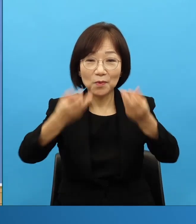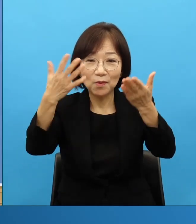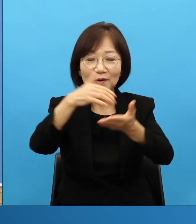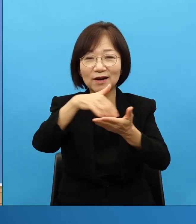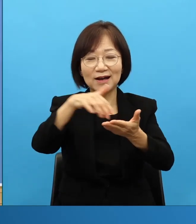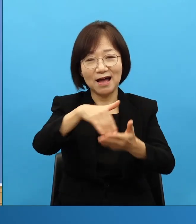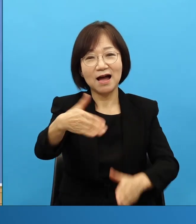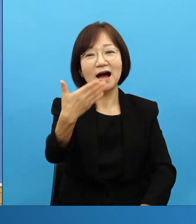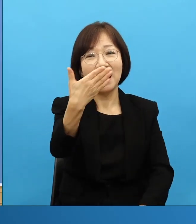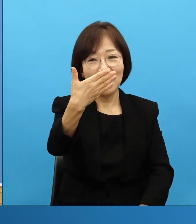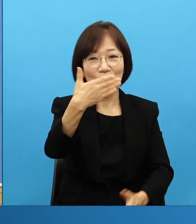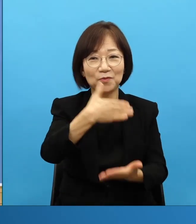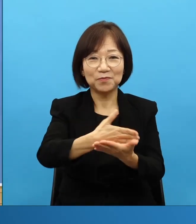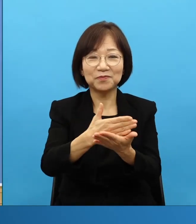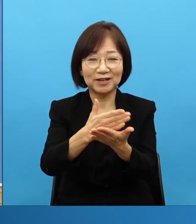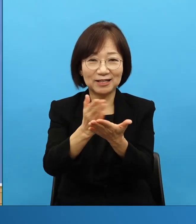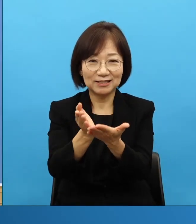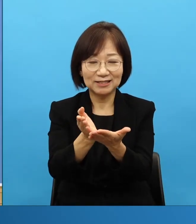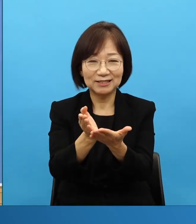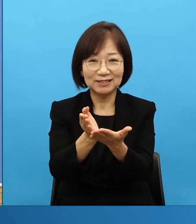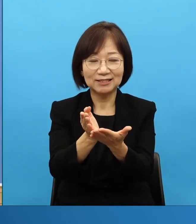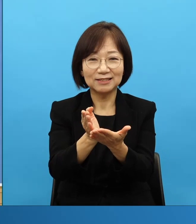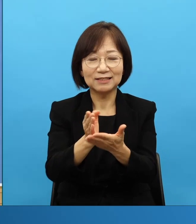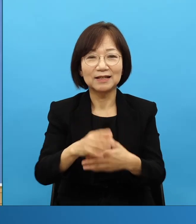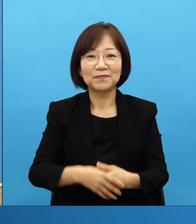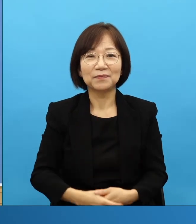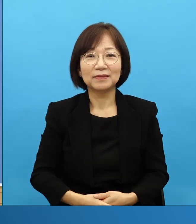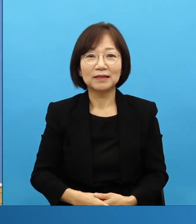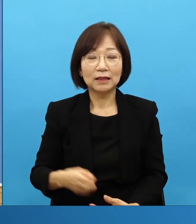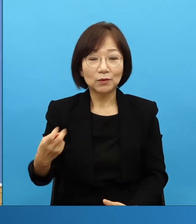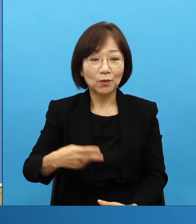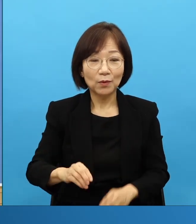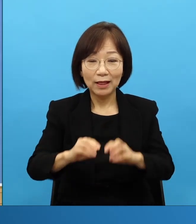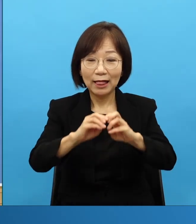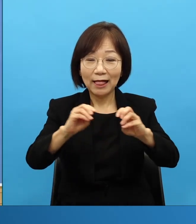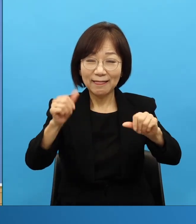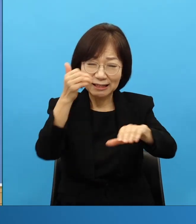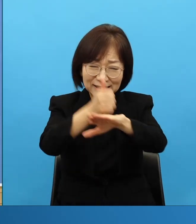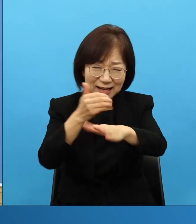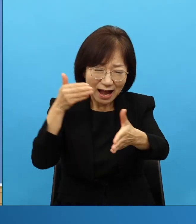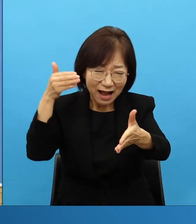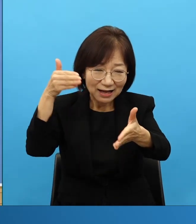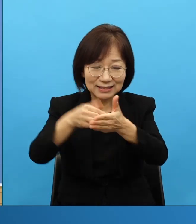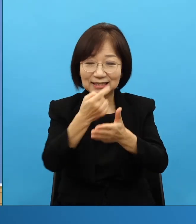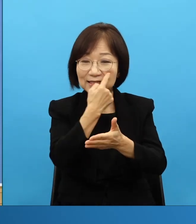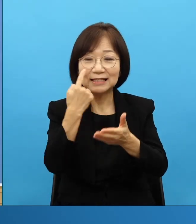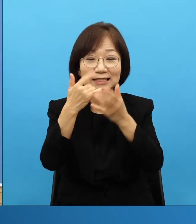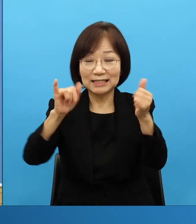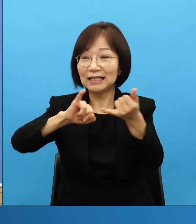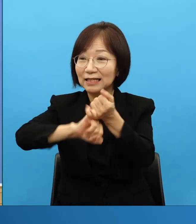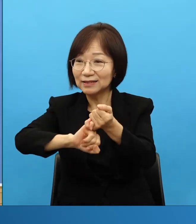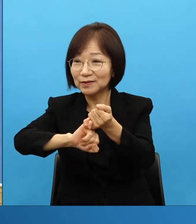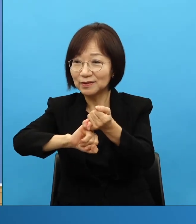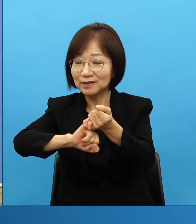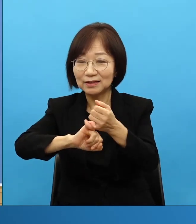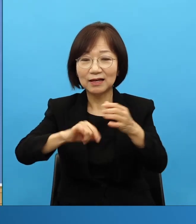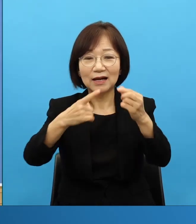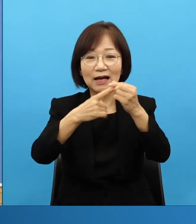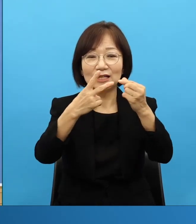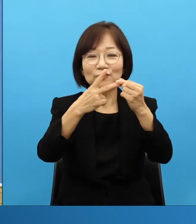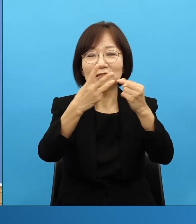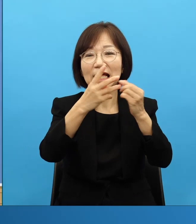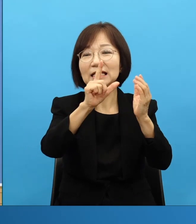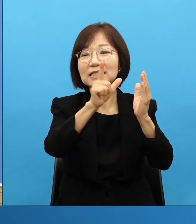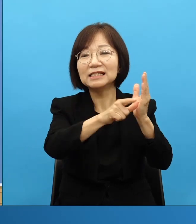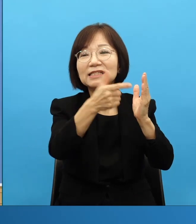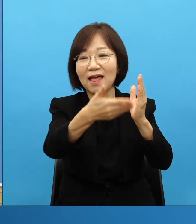of the throne, that is the transcendence of time and space. 그리고 땅까지 증인이 되리라 3시대 And then to become witnesses to the very ends of the earth, it is to 땅 change 끝까지 the